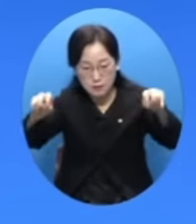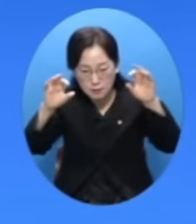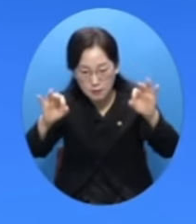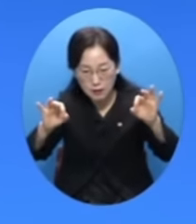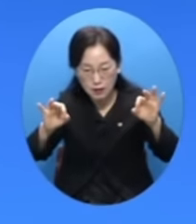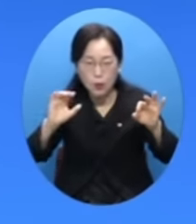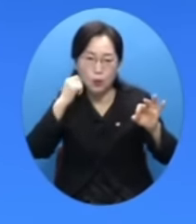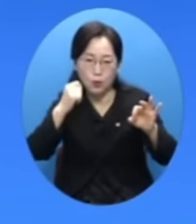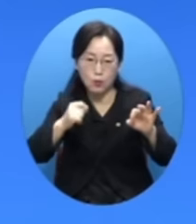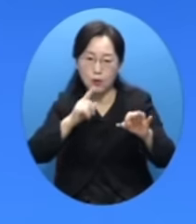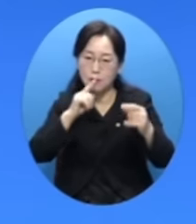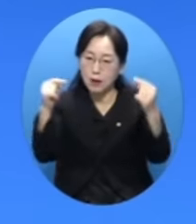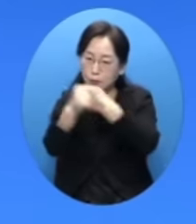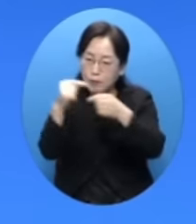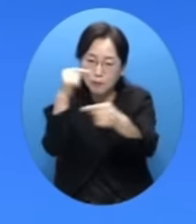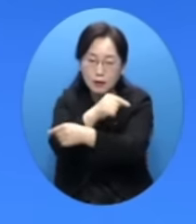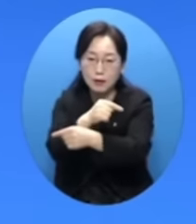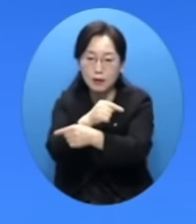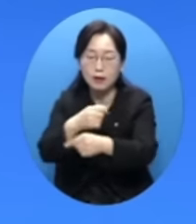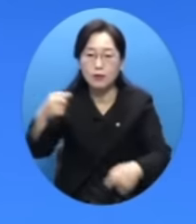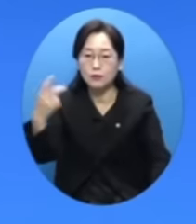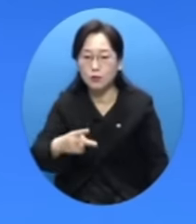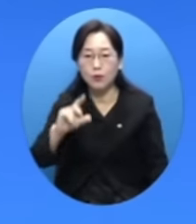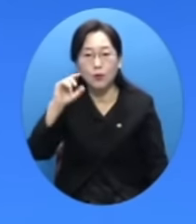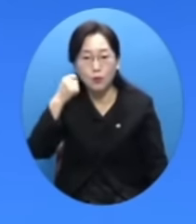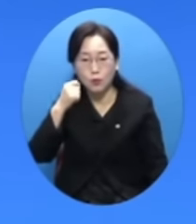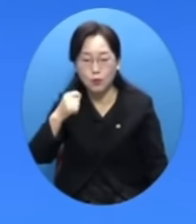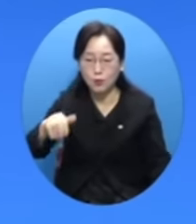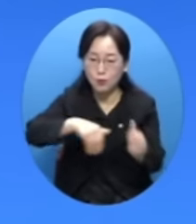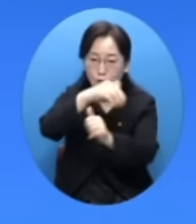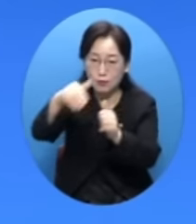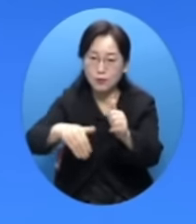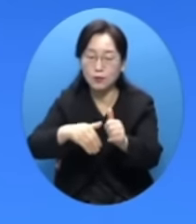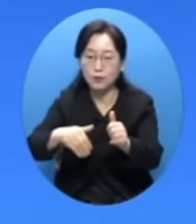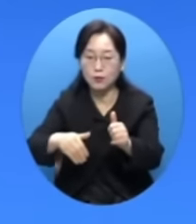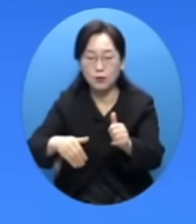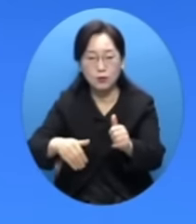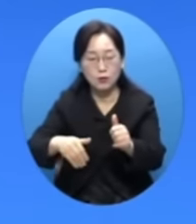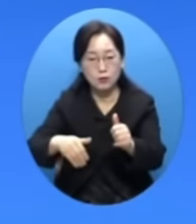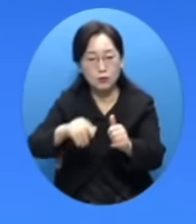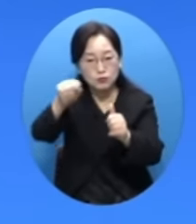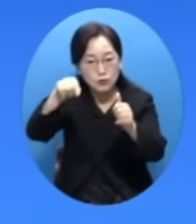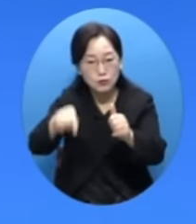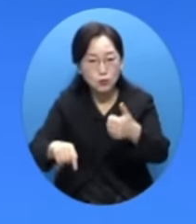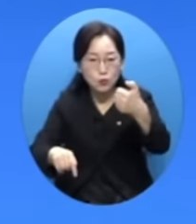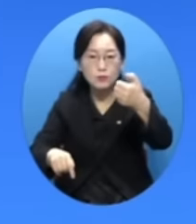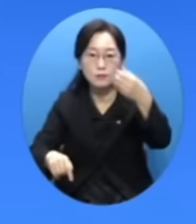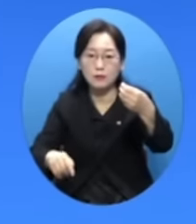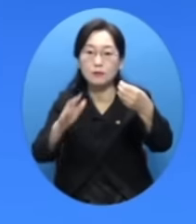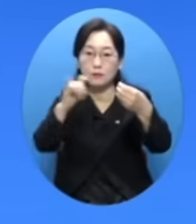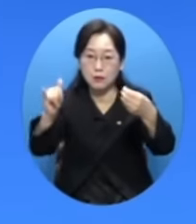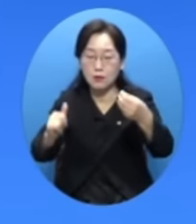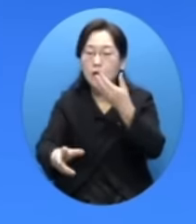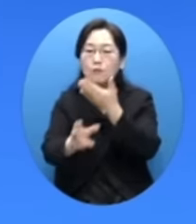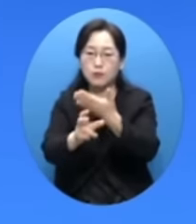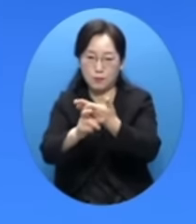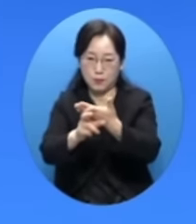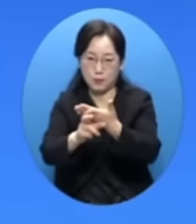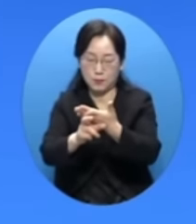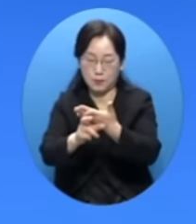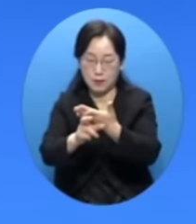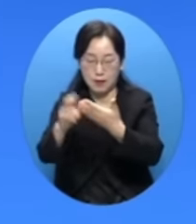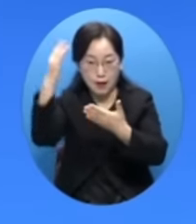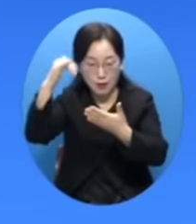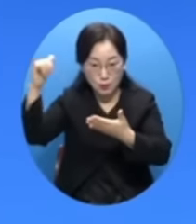잘 통하지 않고 여러 가지로 어려움 가운데 처한 사람이 있고 그 중에 한 50만 명은 지금 불법 체류자 신분이